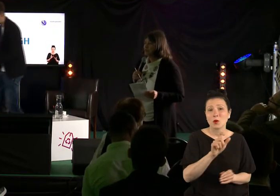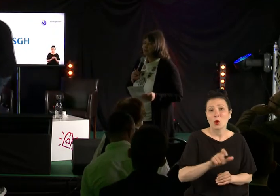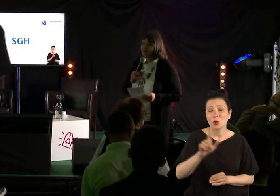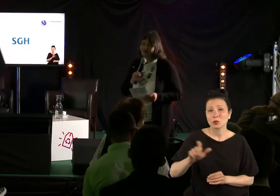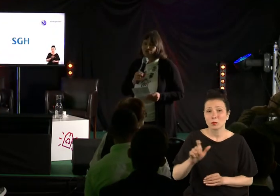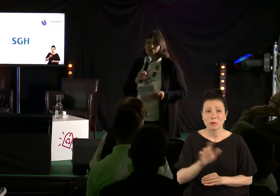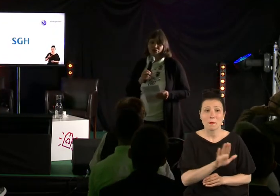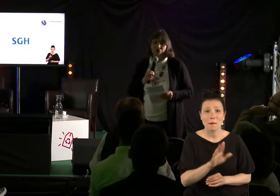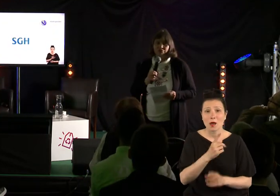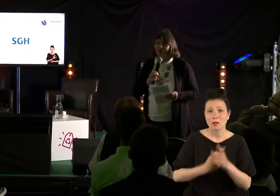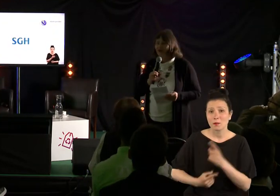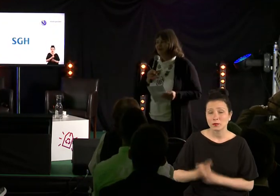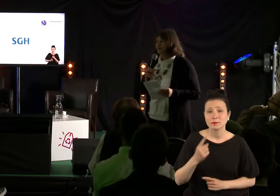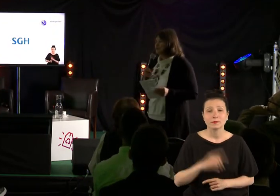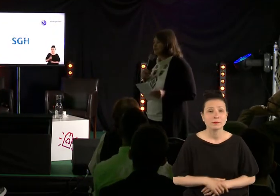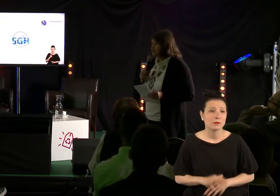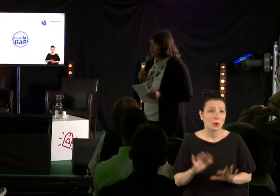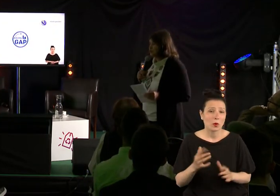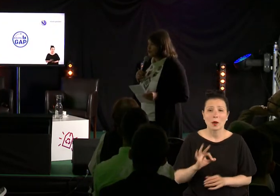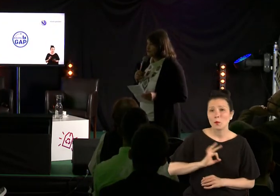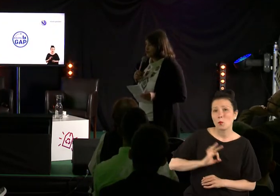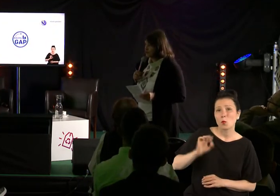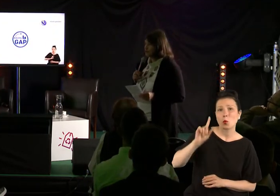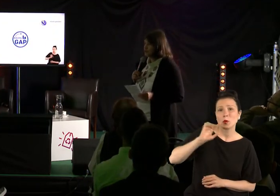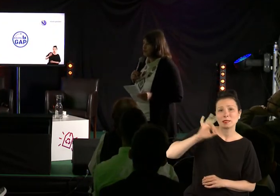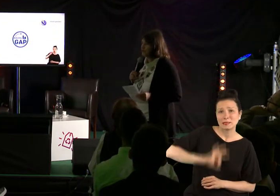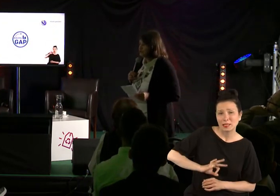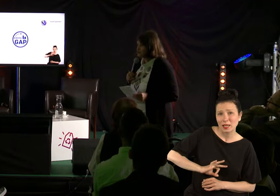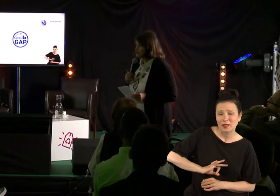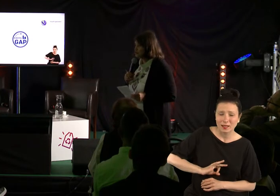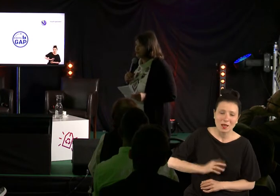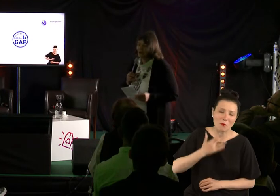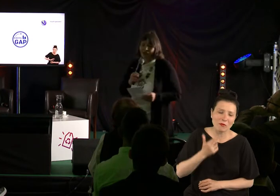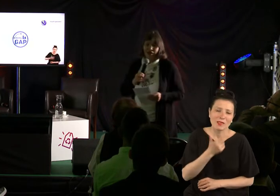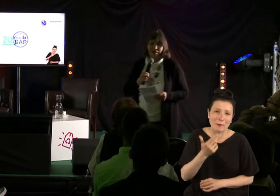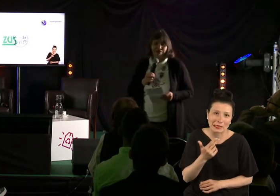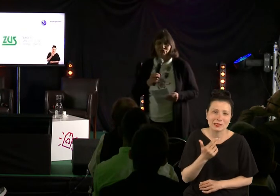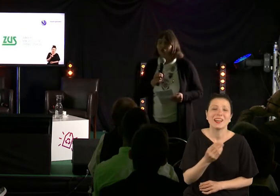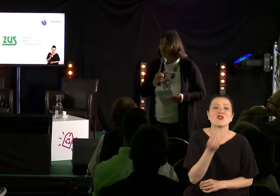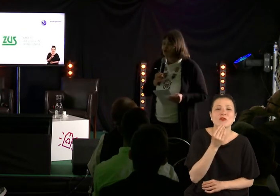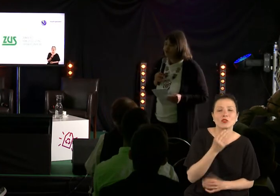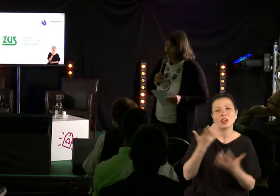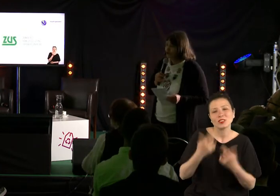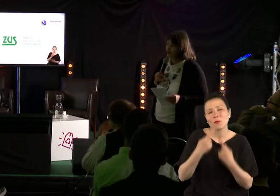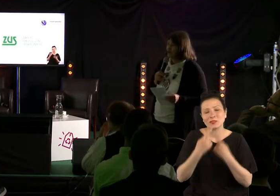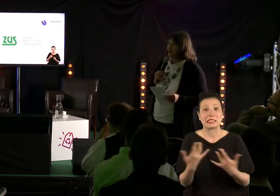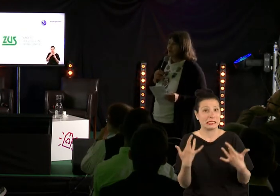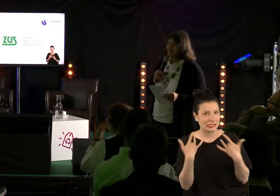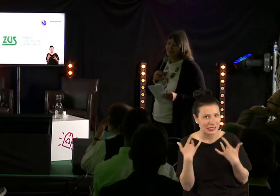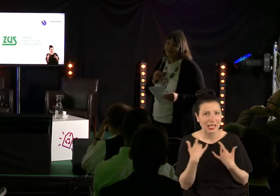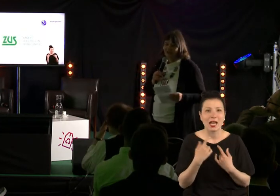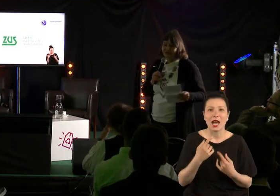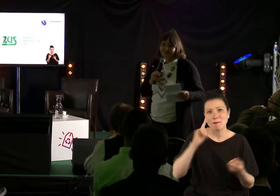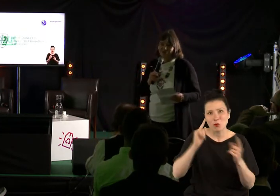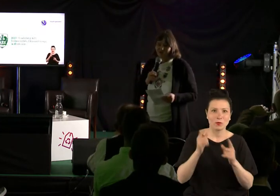z niepełnosprawnością, jak to mój syn mówił, o żywności. Chciał powiedzieć o życiu, ale mówił o żywności. I